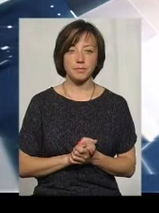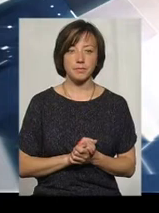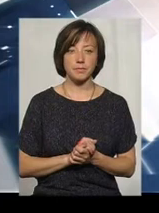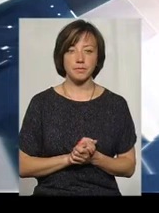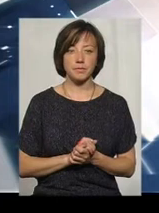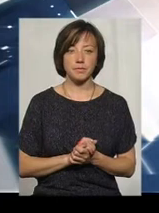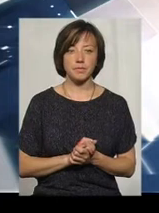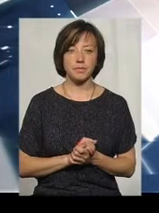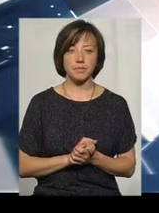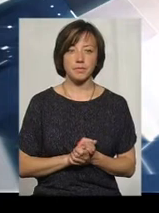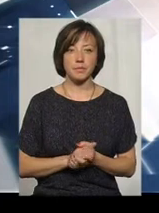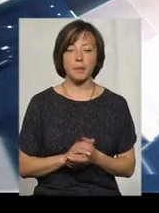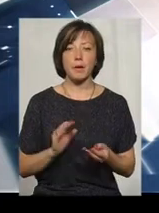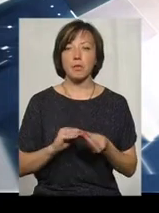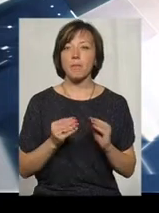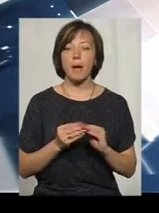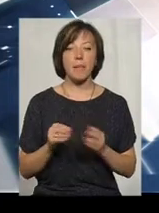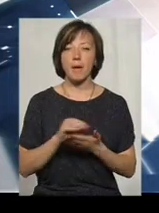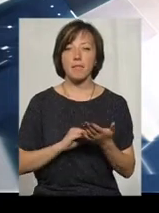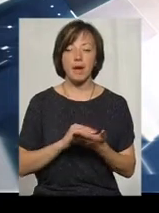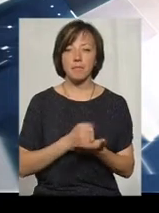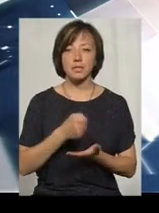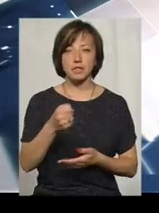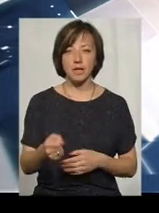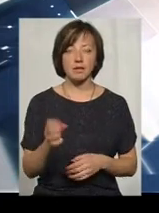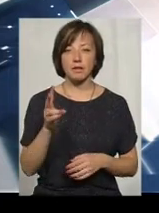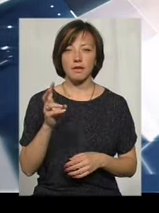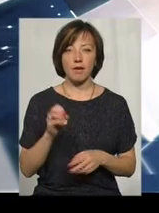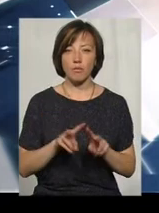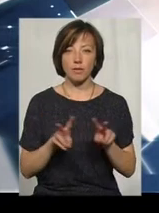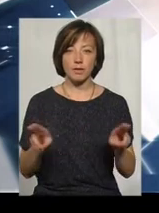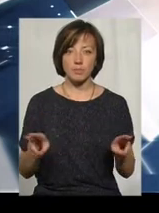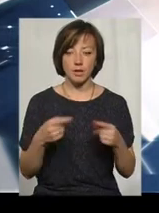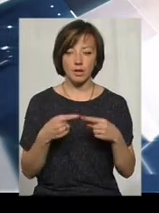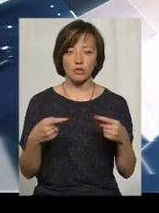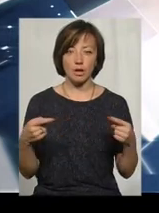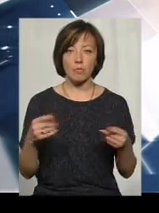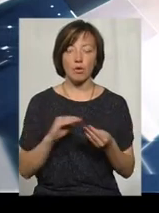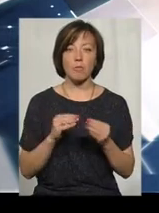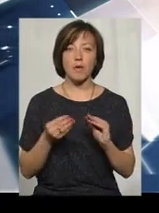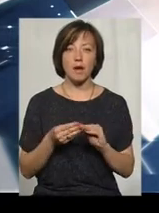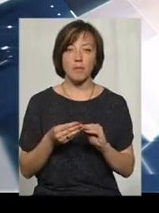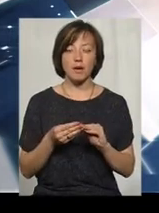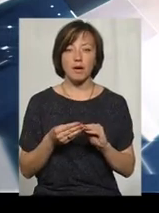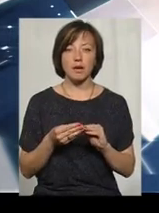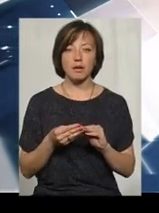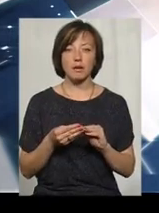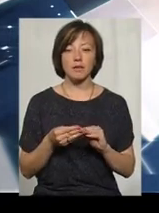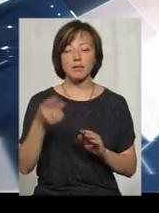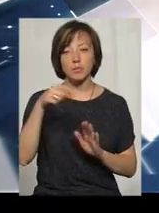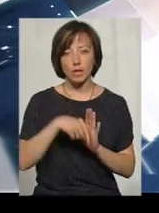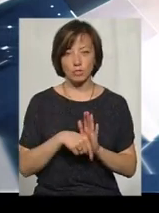Проблема не в перепризначеннях і не в подібних речах. Проблема криється далеко